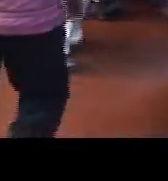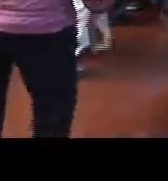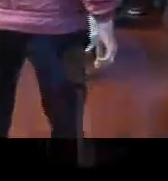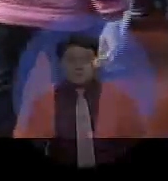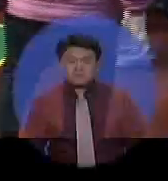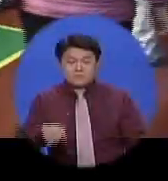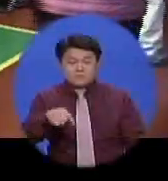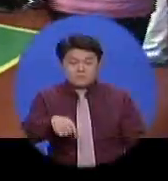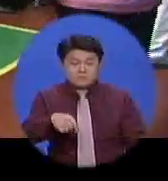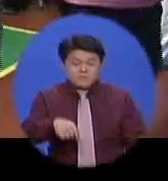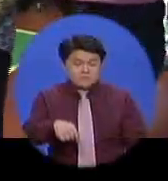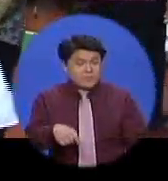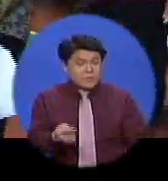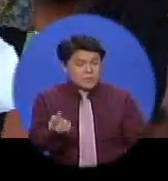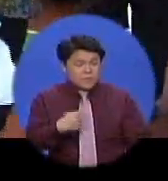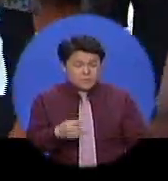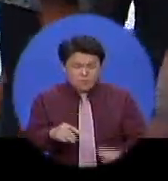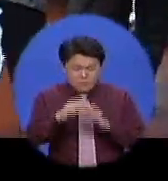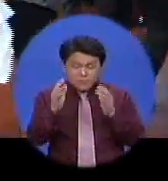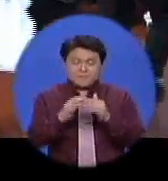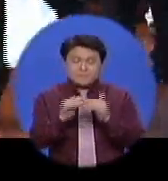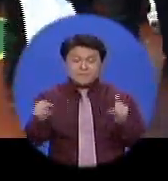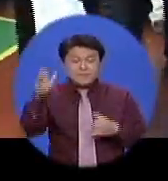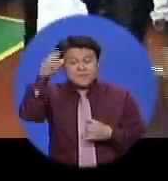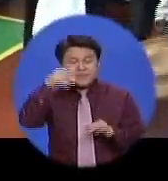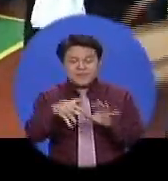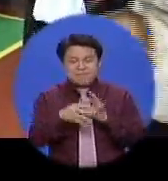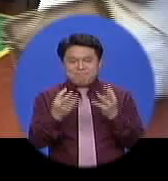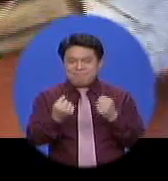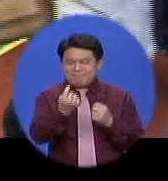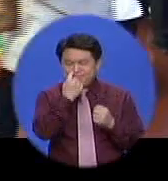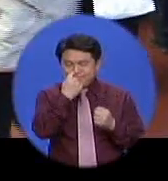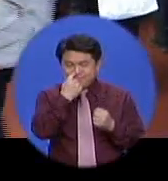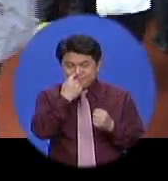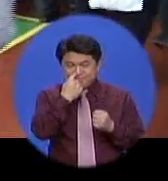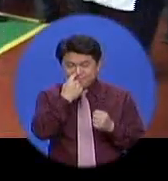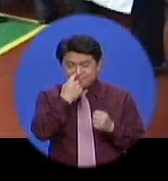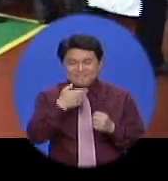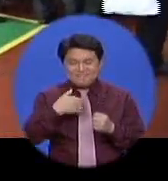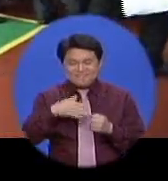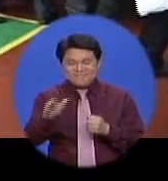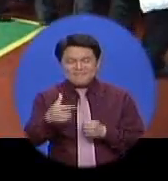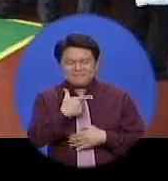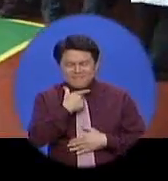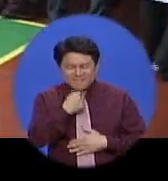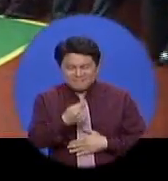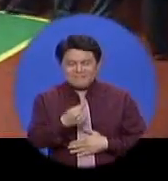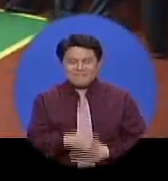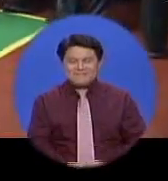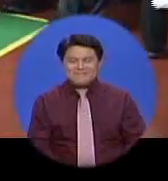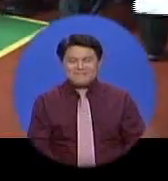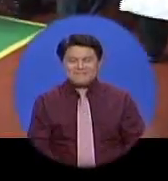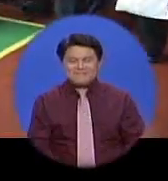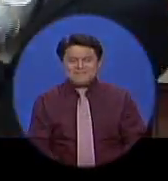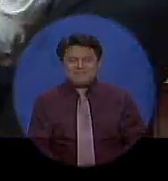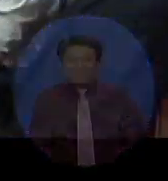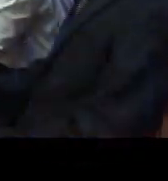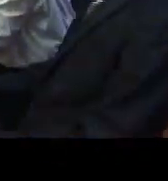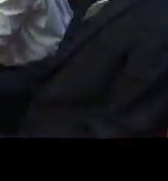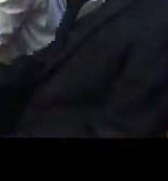이곳에 오신 모든 분들이 치매에 대해 많은 것을 알고 가셨으면 좋겠습니다.